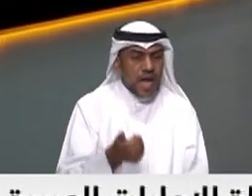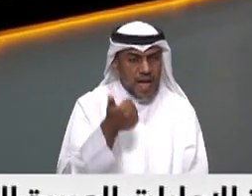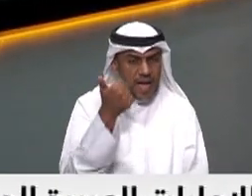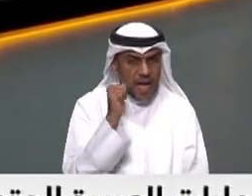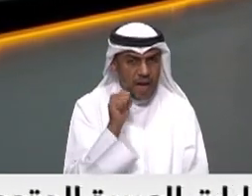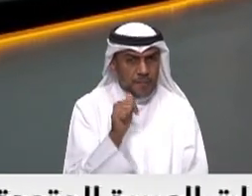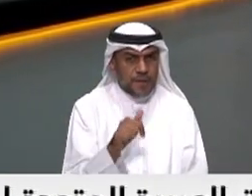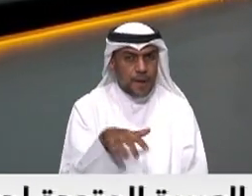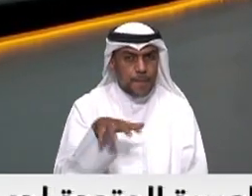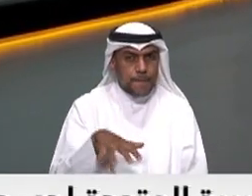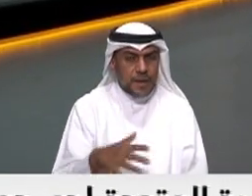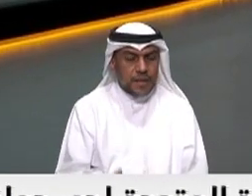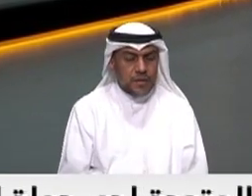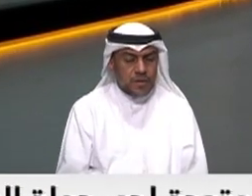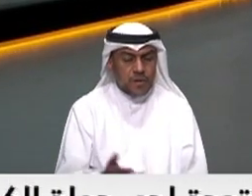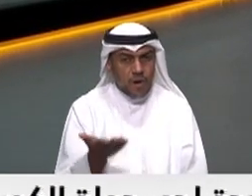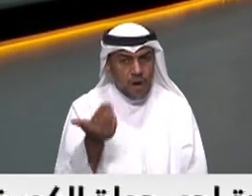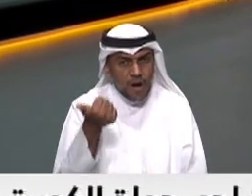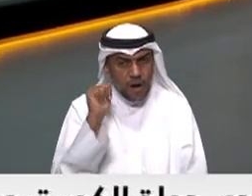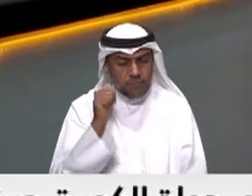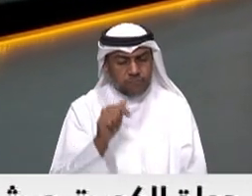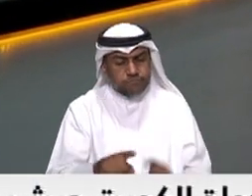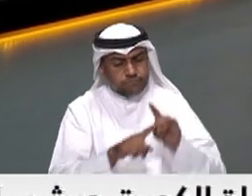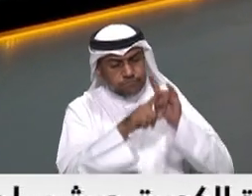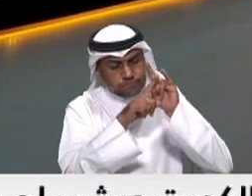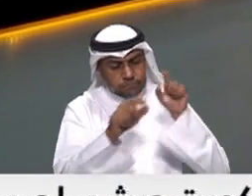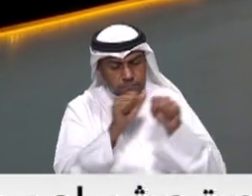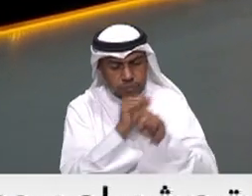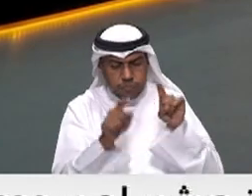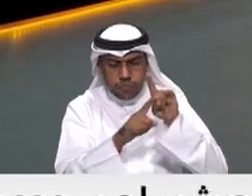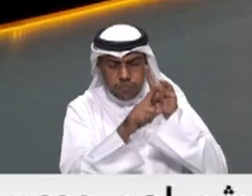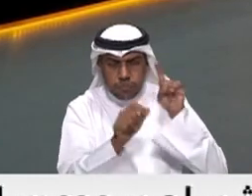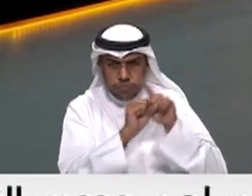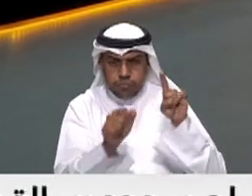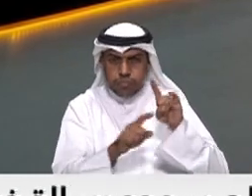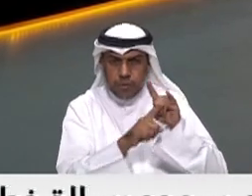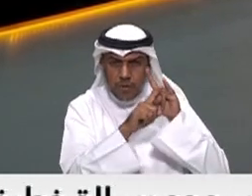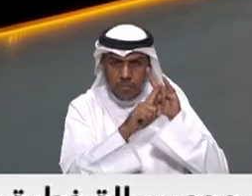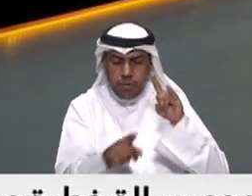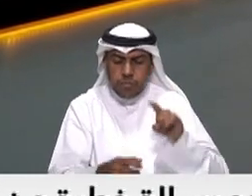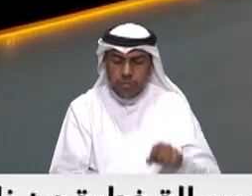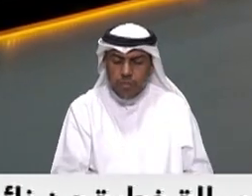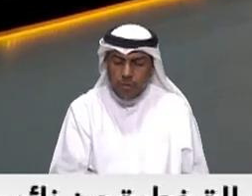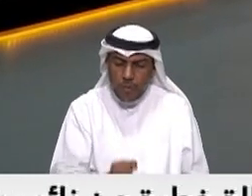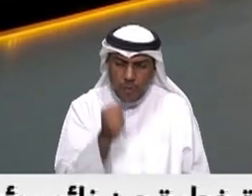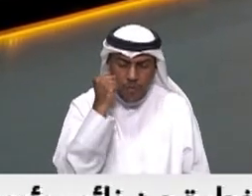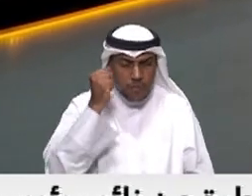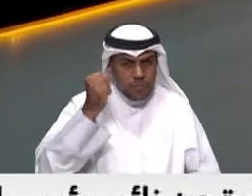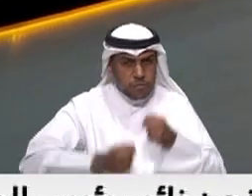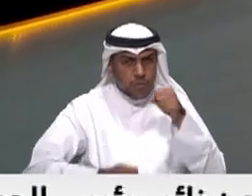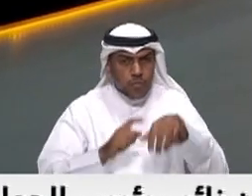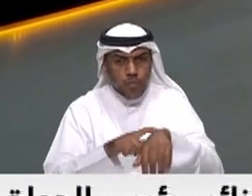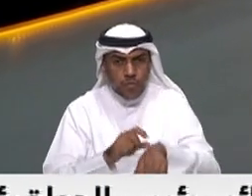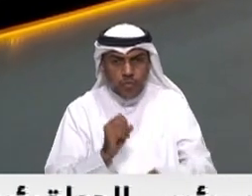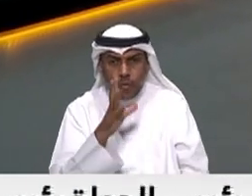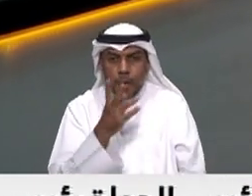هذه البلدة الجنوبية، لغارات مكثفة جدا. اليوم عادت ومنذ الصباح أيضا